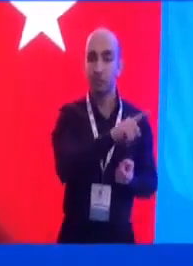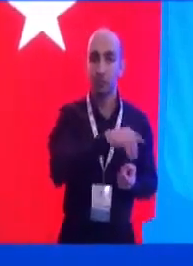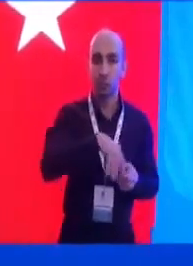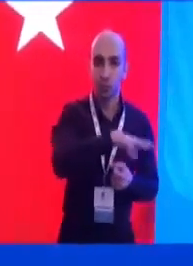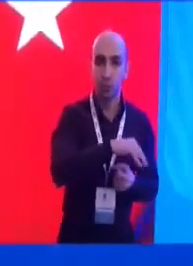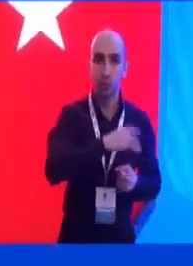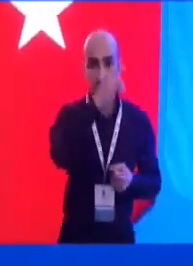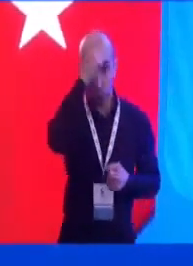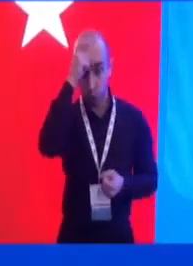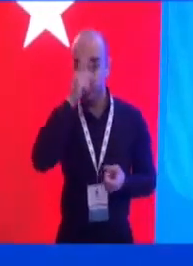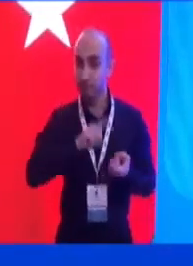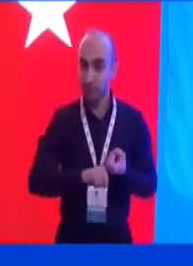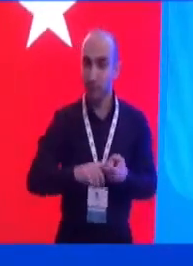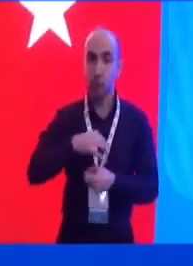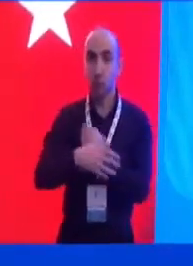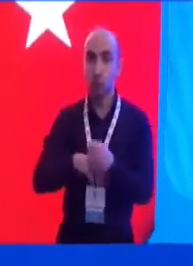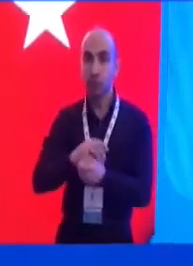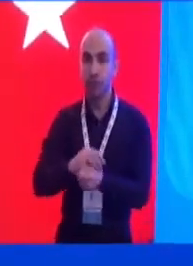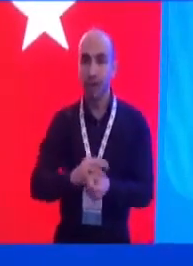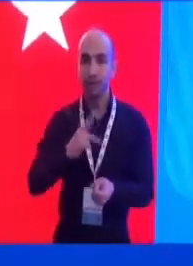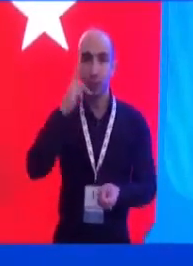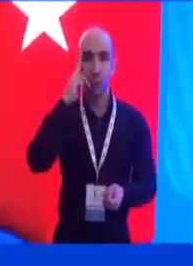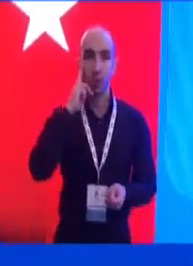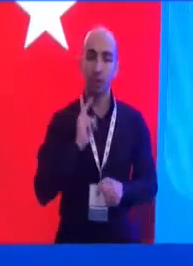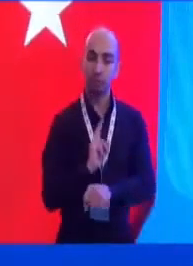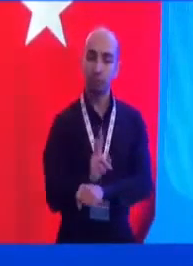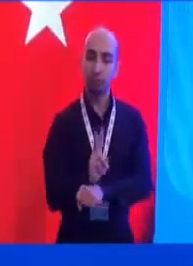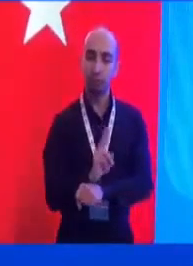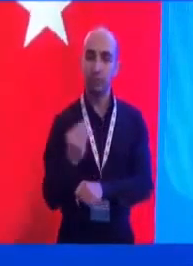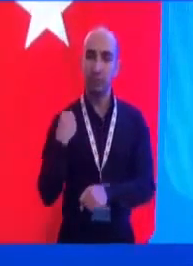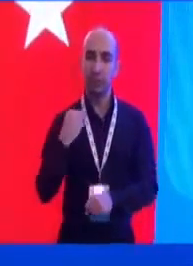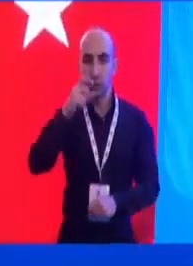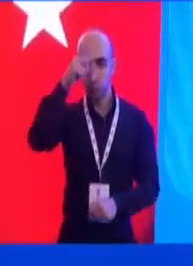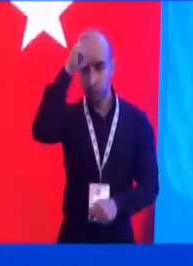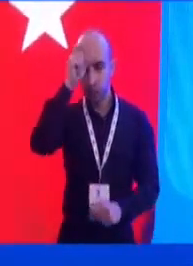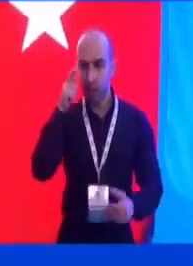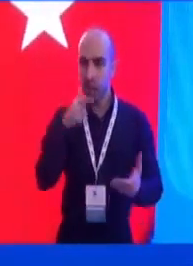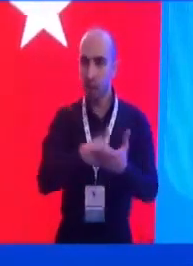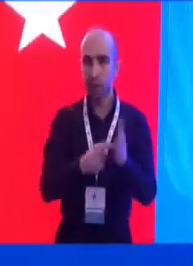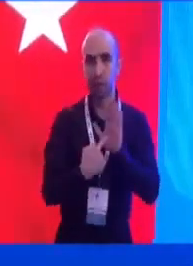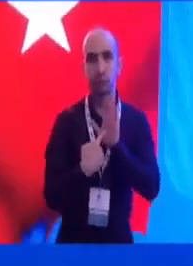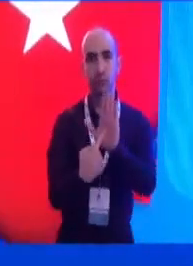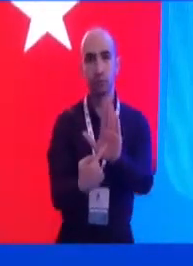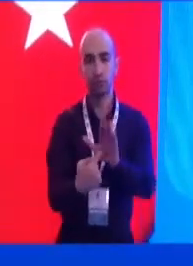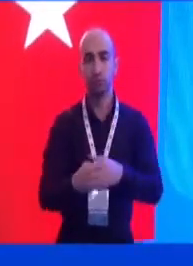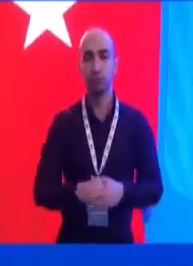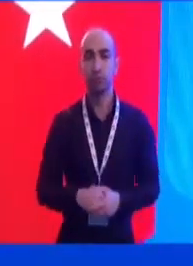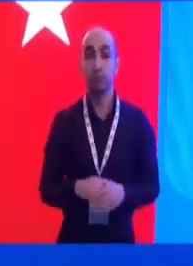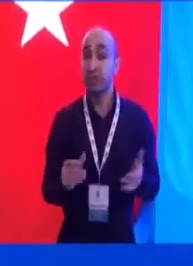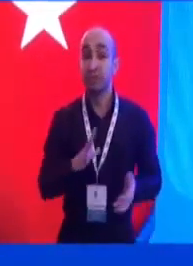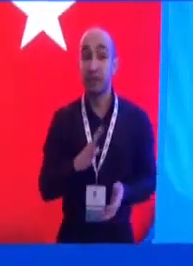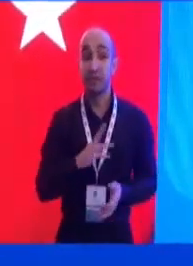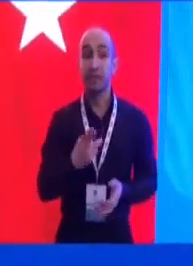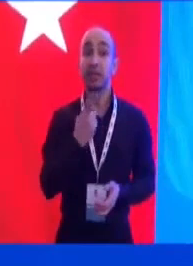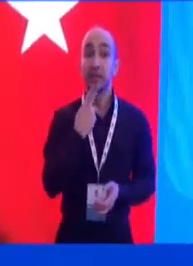dünyaya modern bir Türkiye'yi hedeflediğini göstermeyi amaçlıyordu. Ne var ki kadınlara